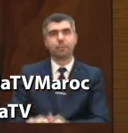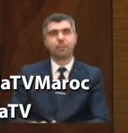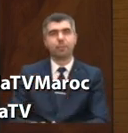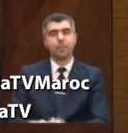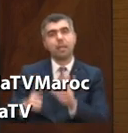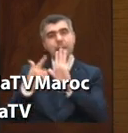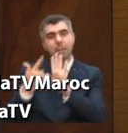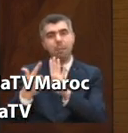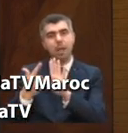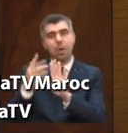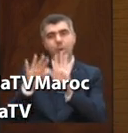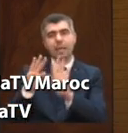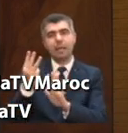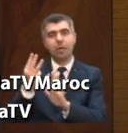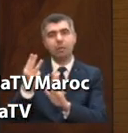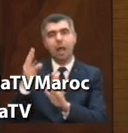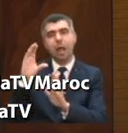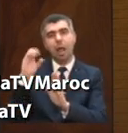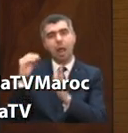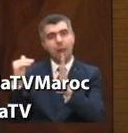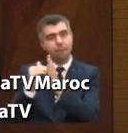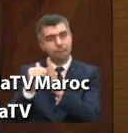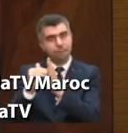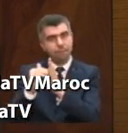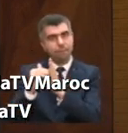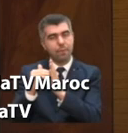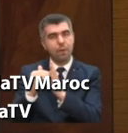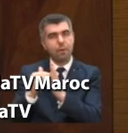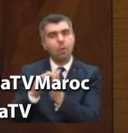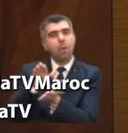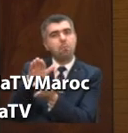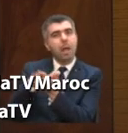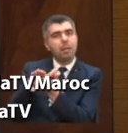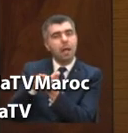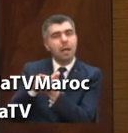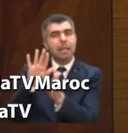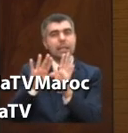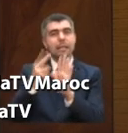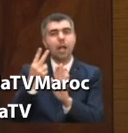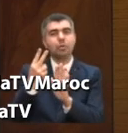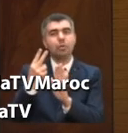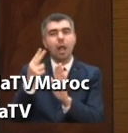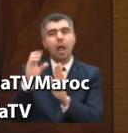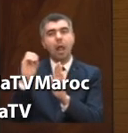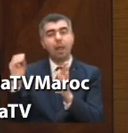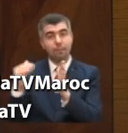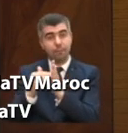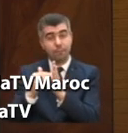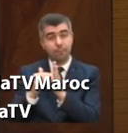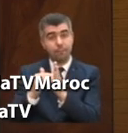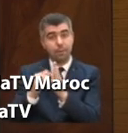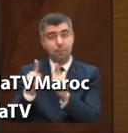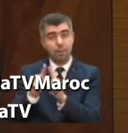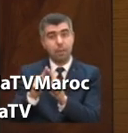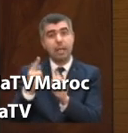شي 713,000 تقريبا ازيد من 700,000، وخلينا شي 12,000 مقاوله وما يزيد على 92,000